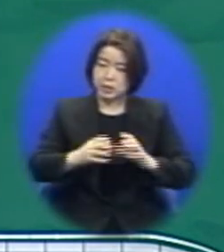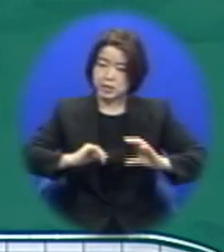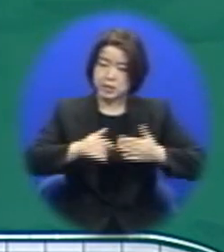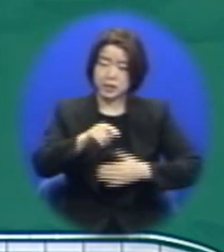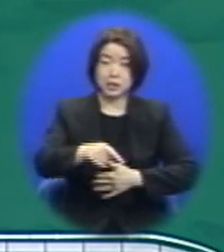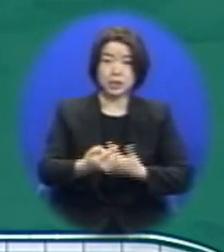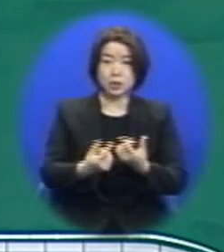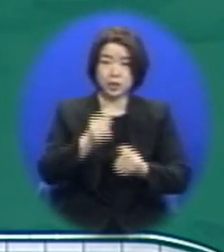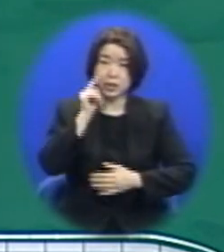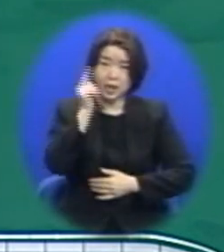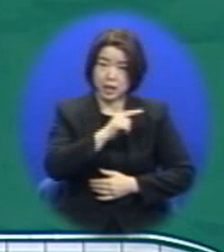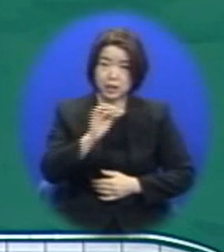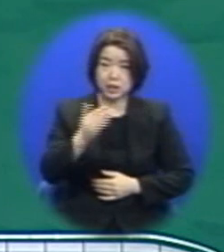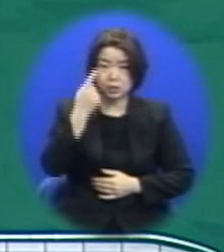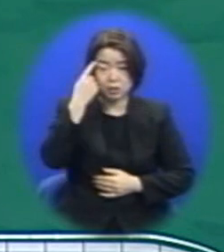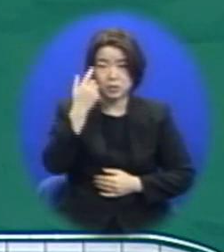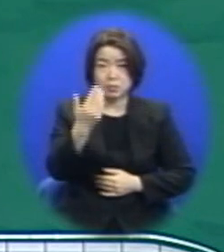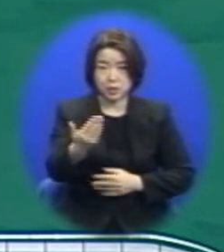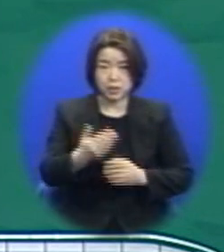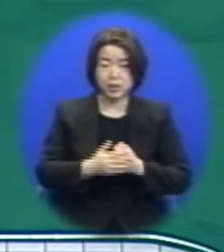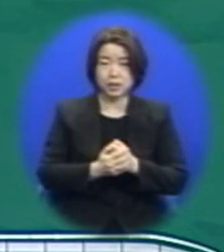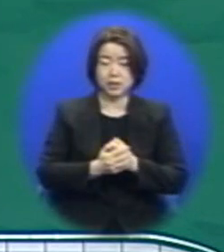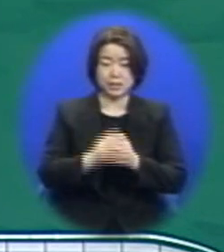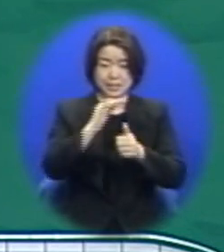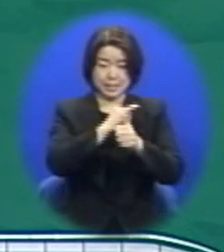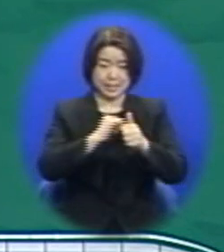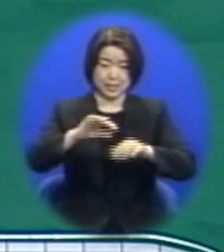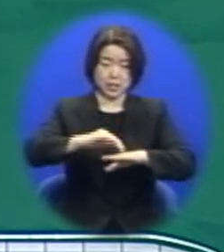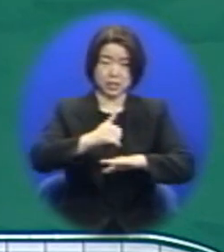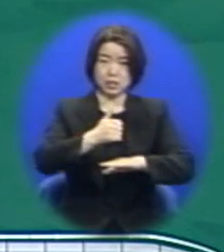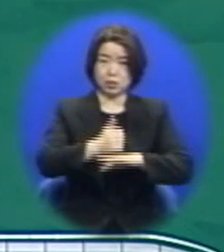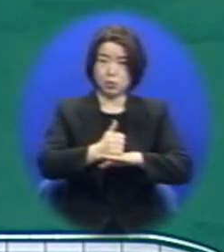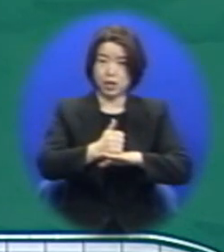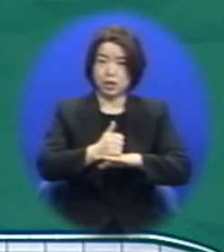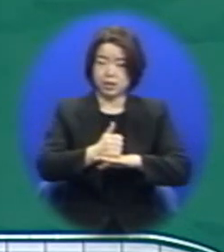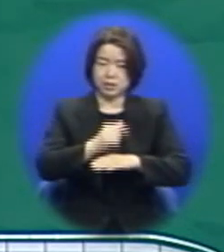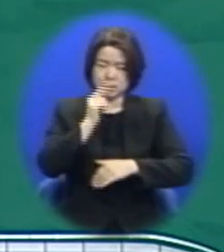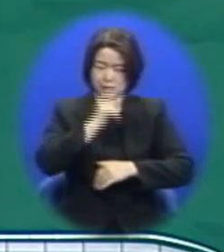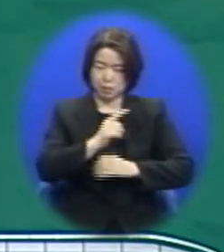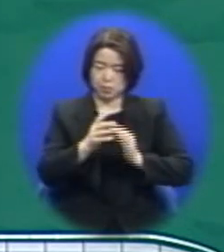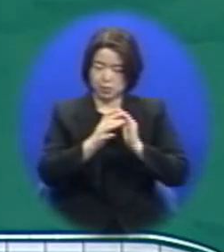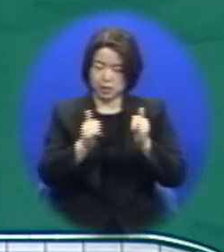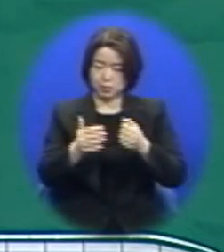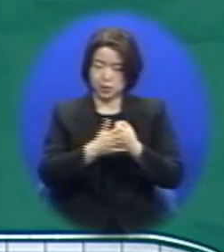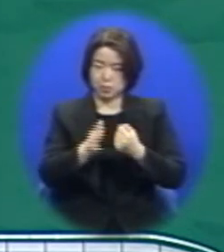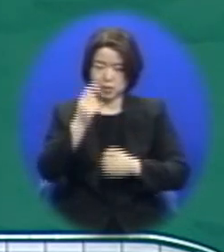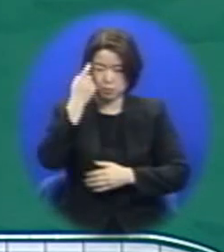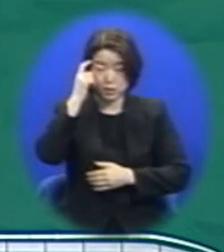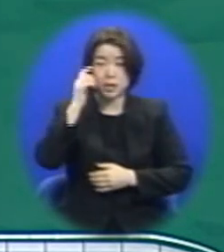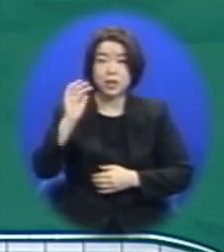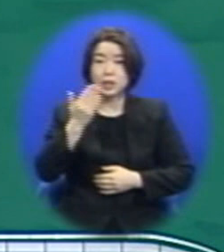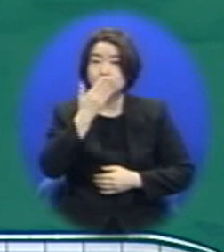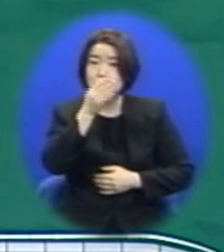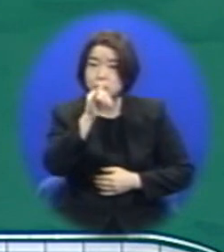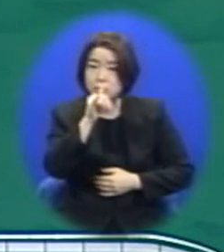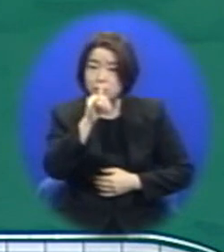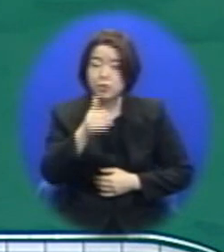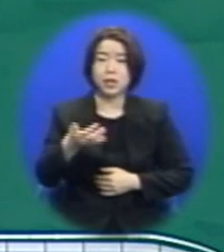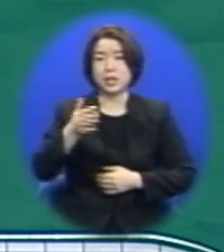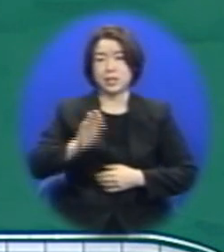악해졌습니까? 헤롯같이 아주 나쁜 사람 때문이라고 얼핏 생각이 들수 있습니다. 근데